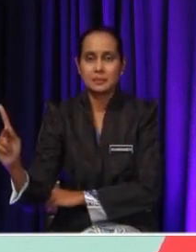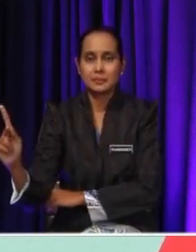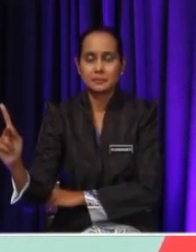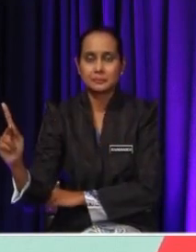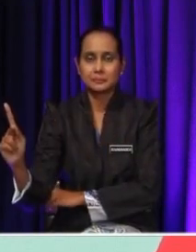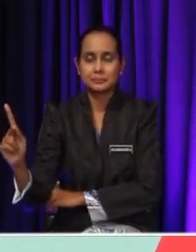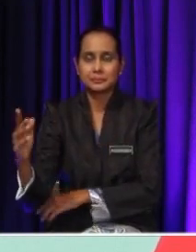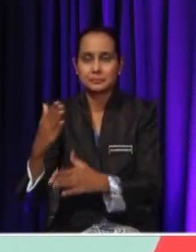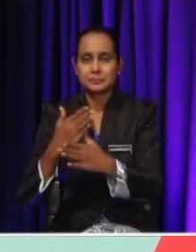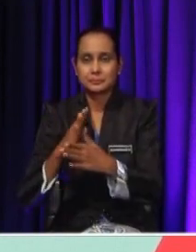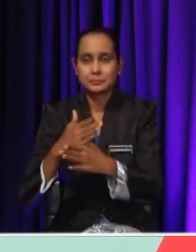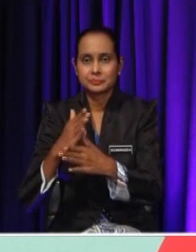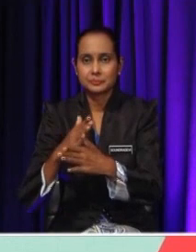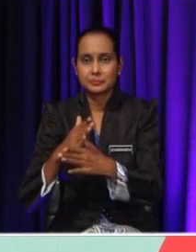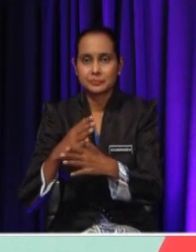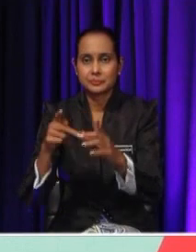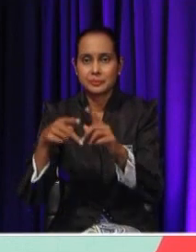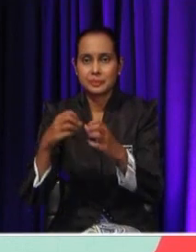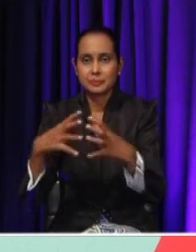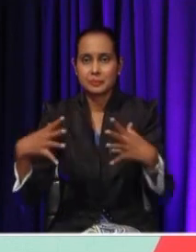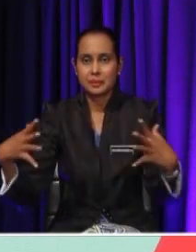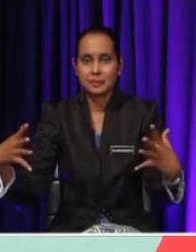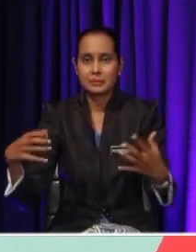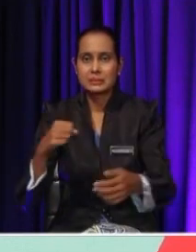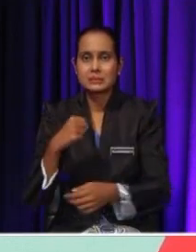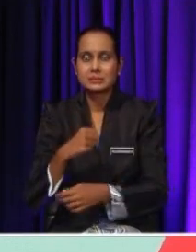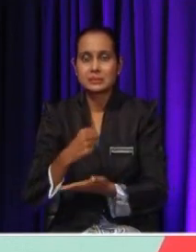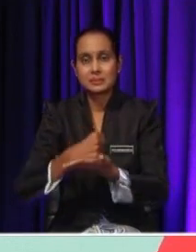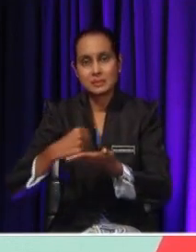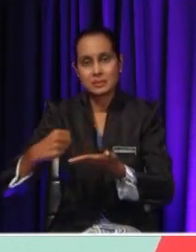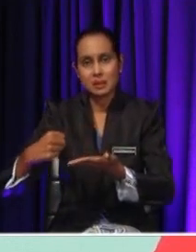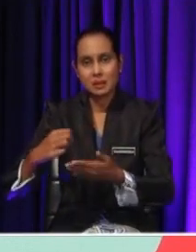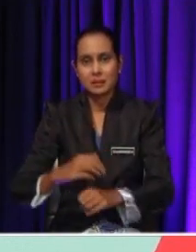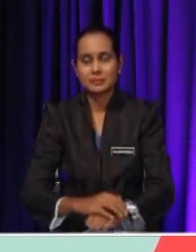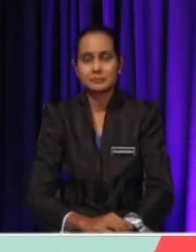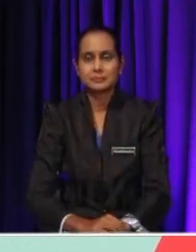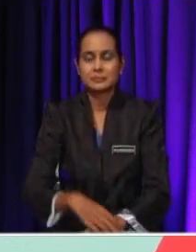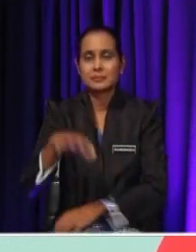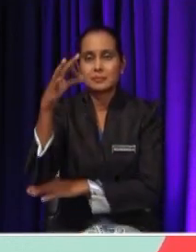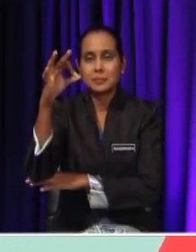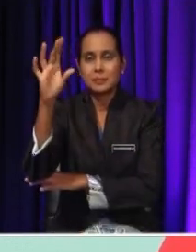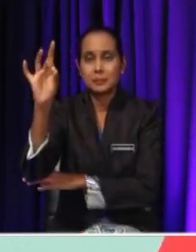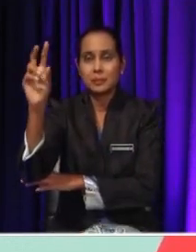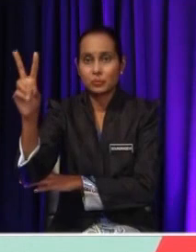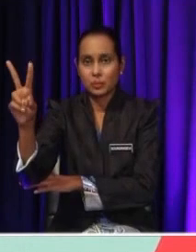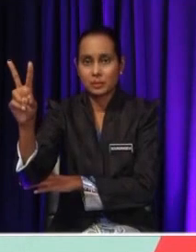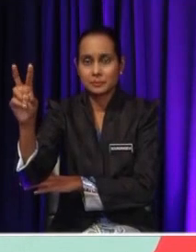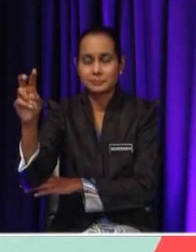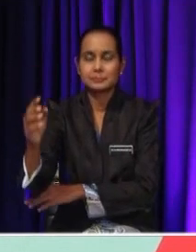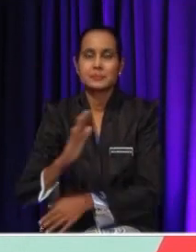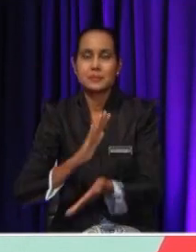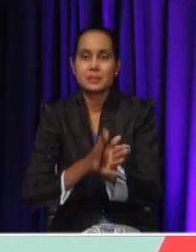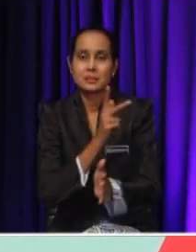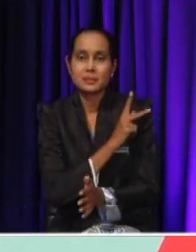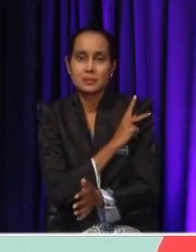pembinaan dan pengembangan sastra mulai ini 1982 beliau menjadi ketua bahagia